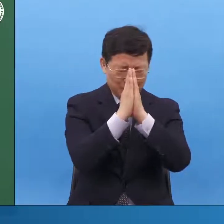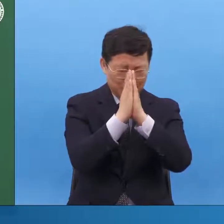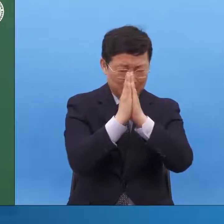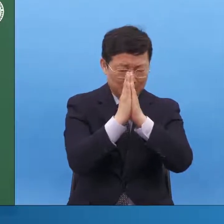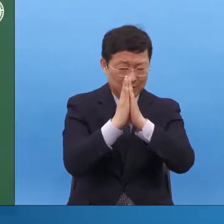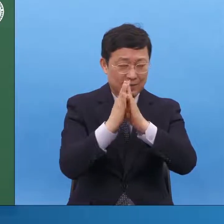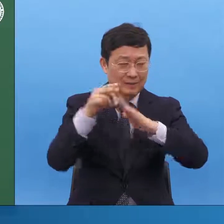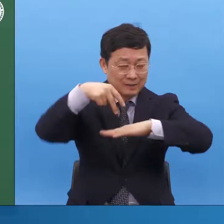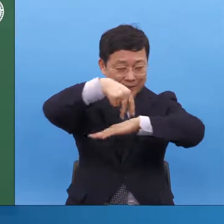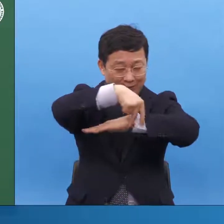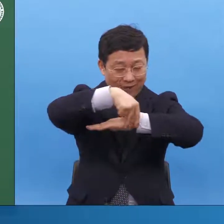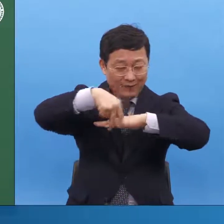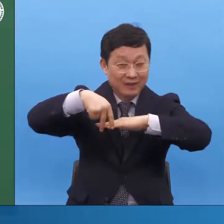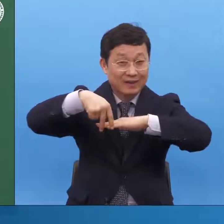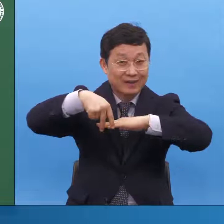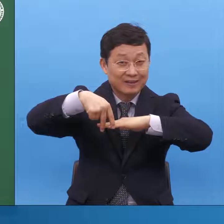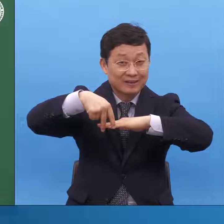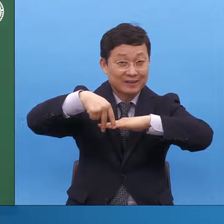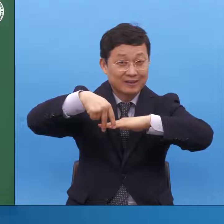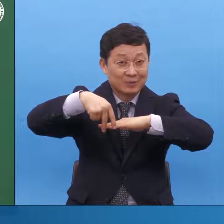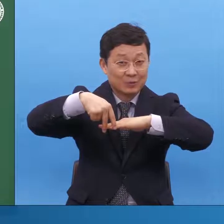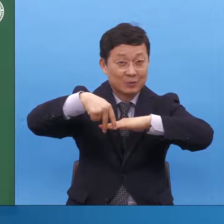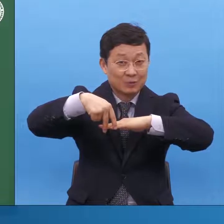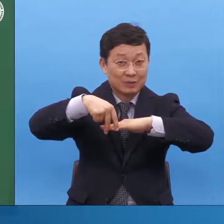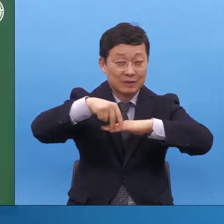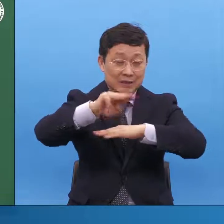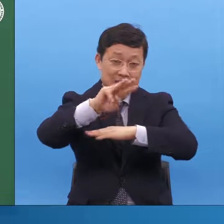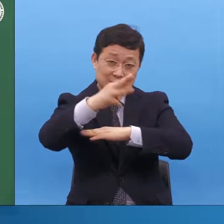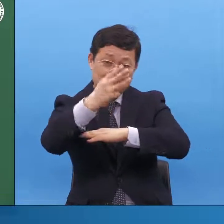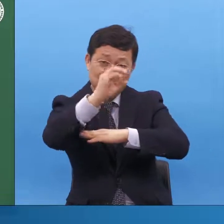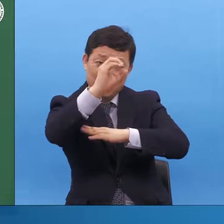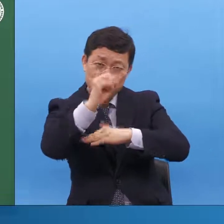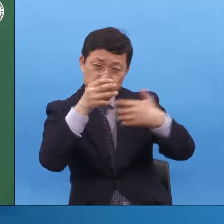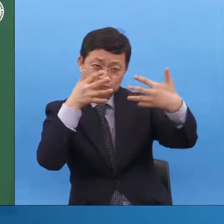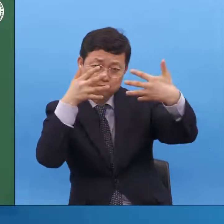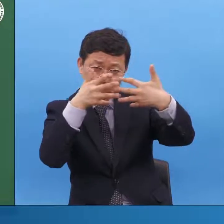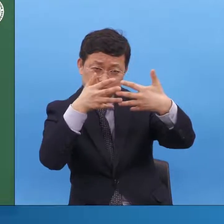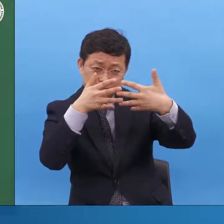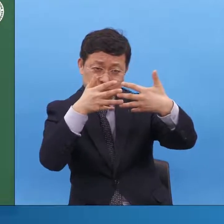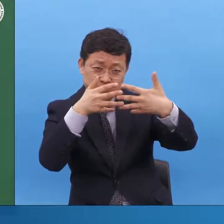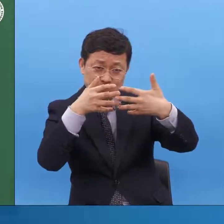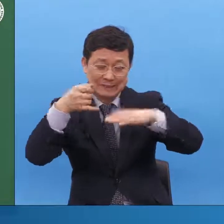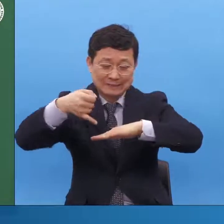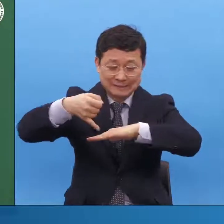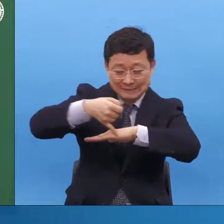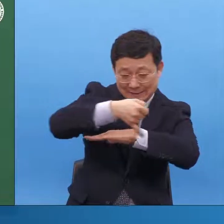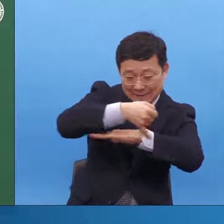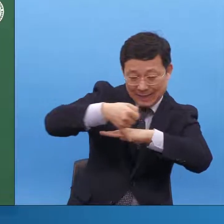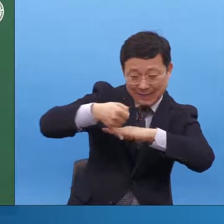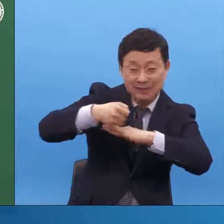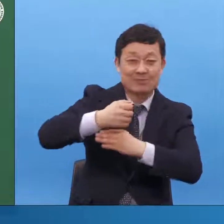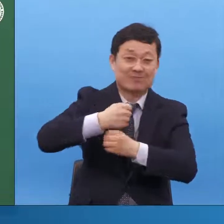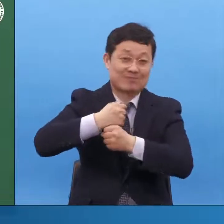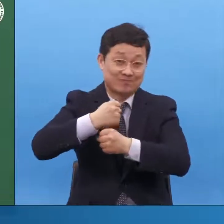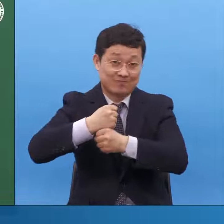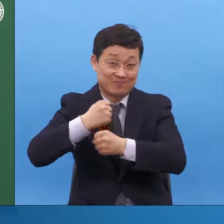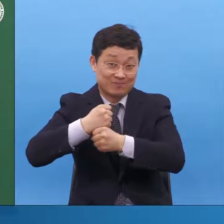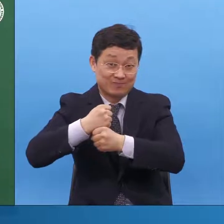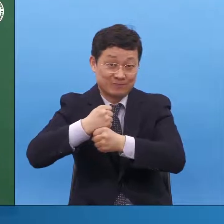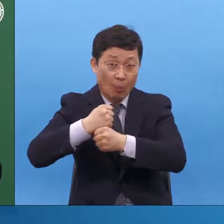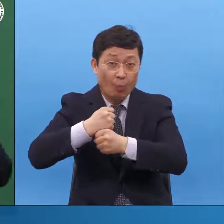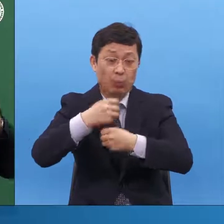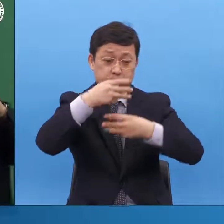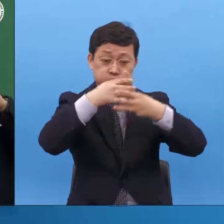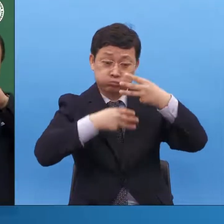plan. 현장 300% 맞도록 준비합니다. 디자인입니다. And prepare 300% so that matches with the field. That is design. 이렇게 렘들 쭉